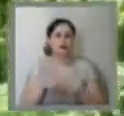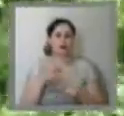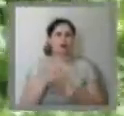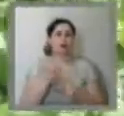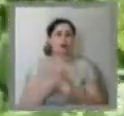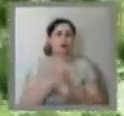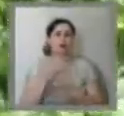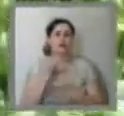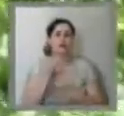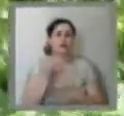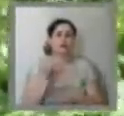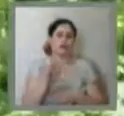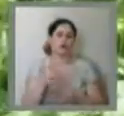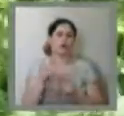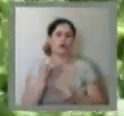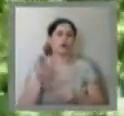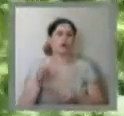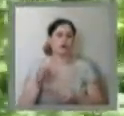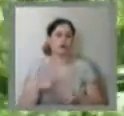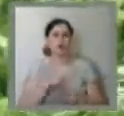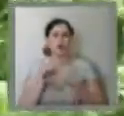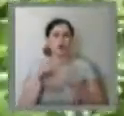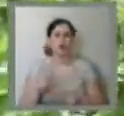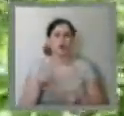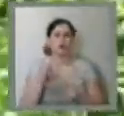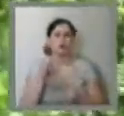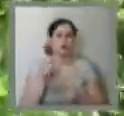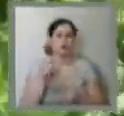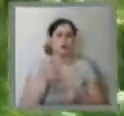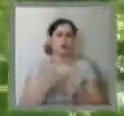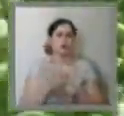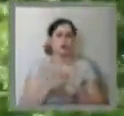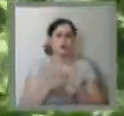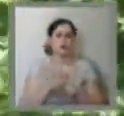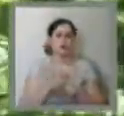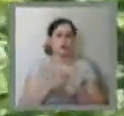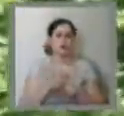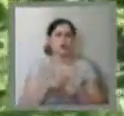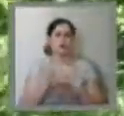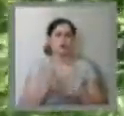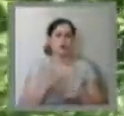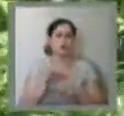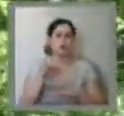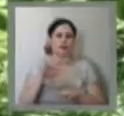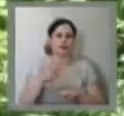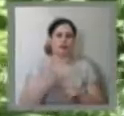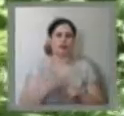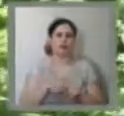висновки, вони потім переходять на дуже такий більш складний рівень – це